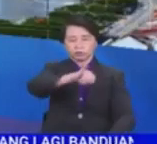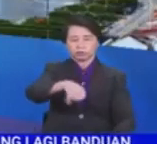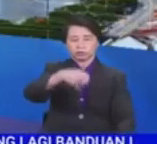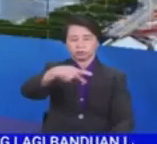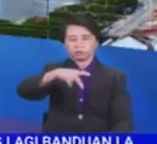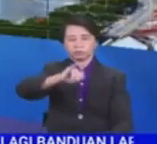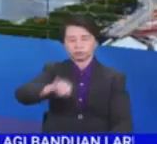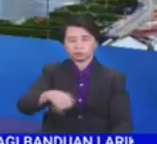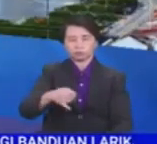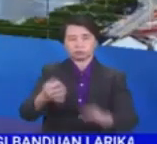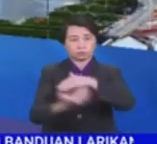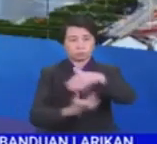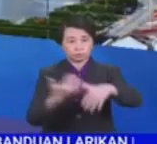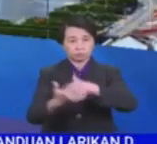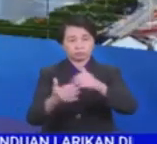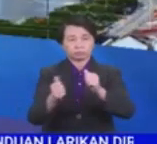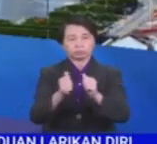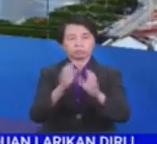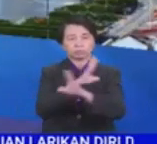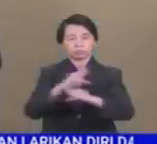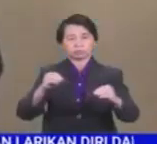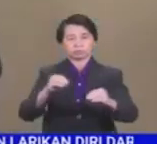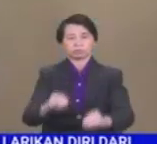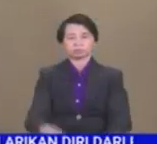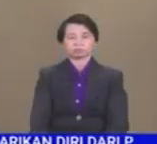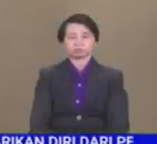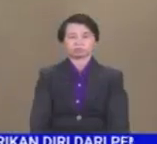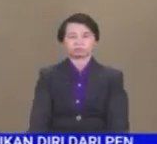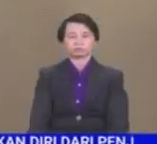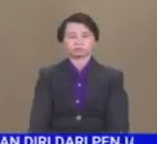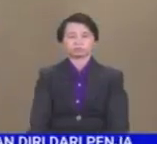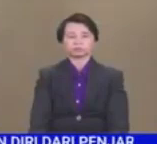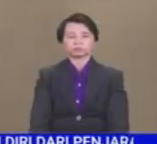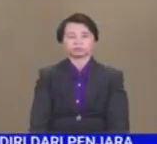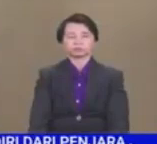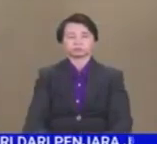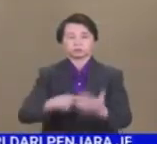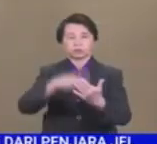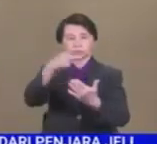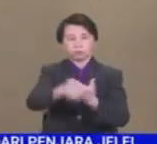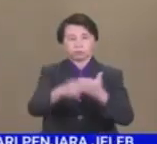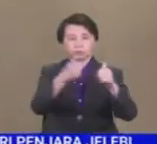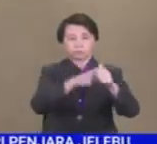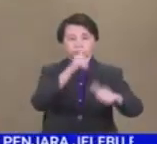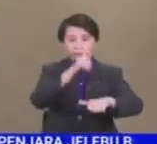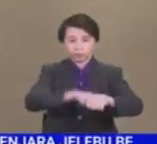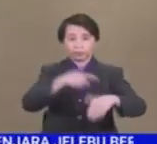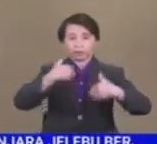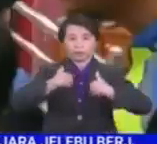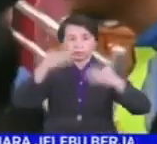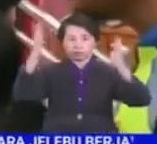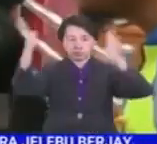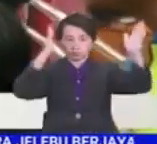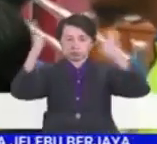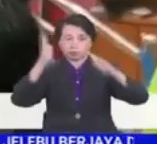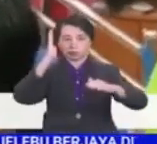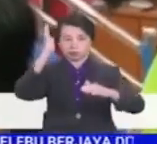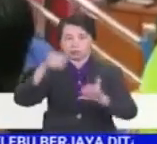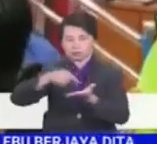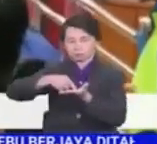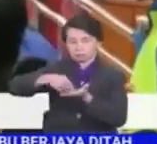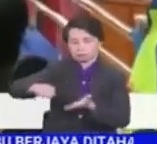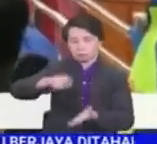Jalan jejsj Rawa qneta Mas tadi ditambahnya program yang pertama kali diadakan di Malaysia itu akan